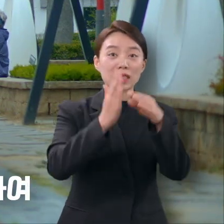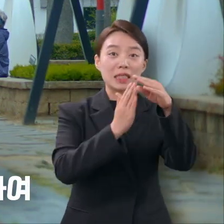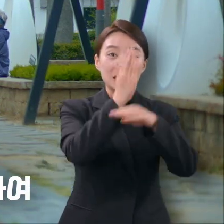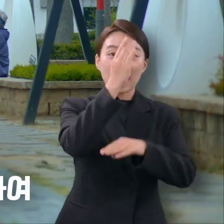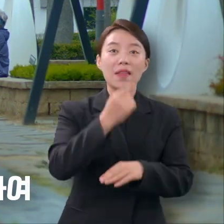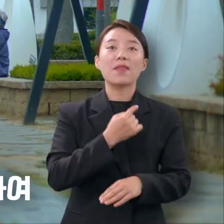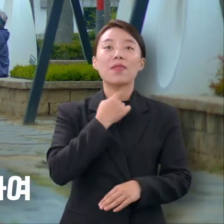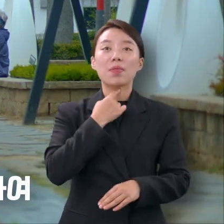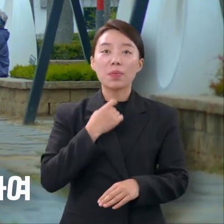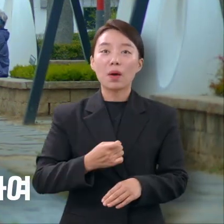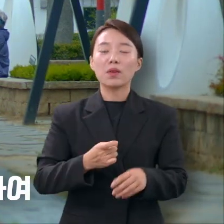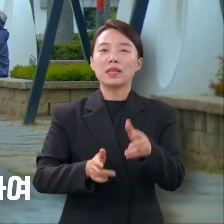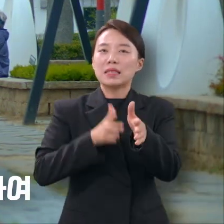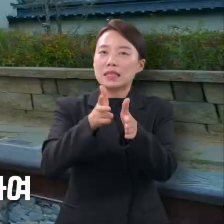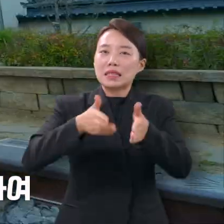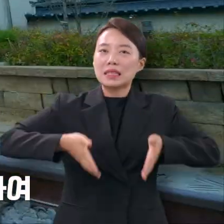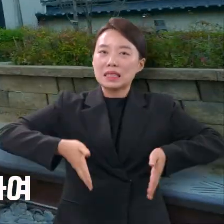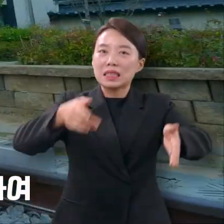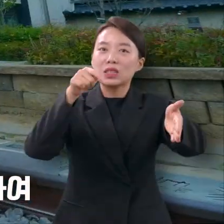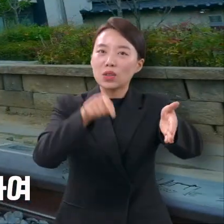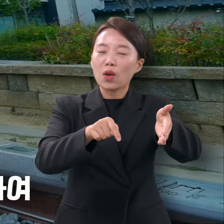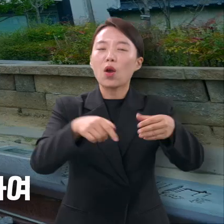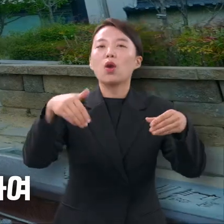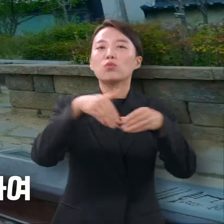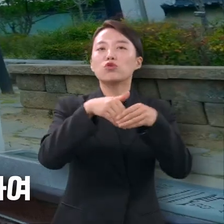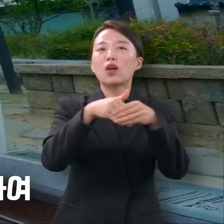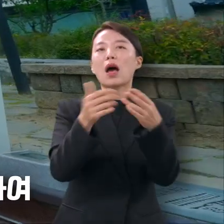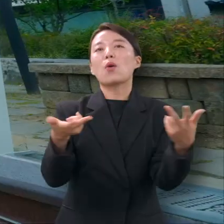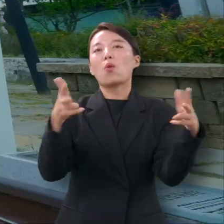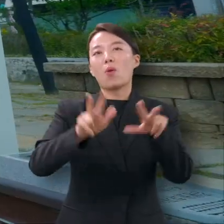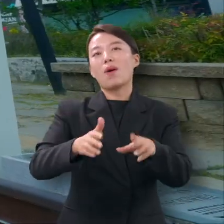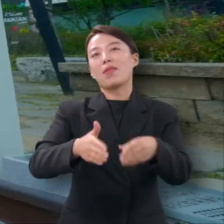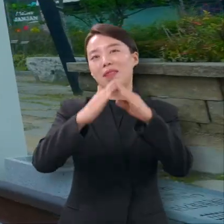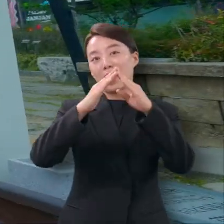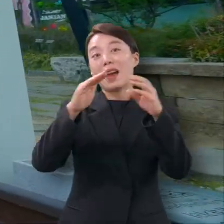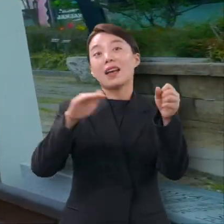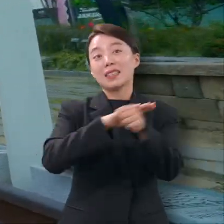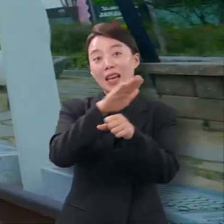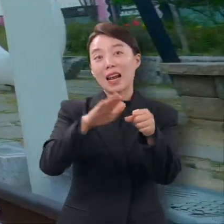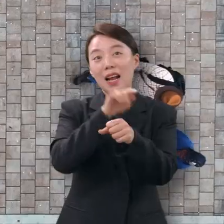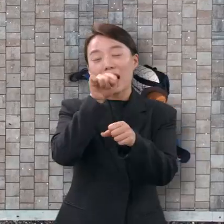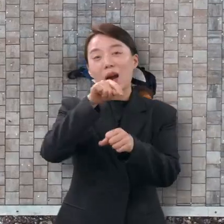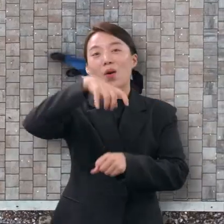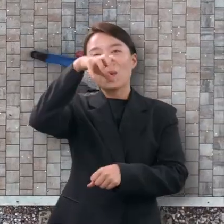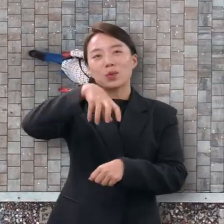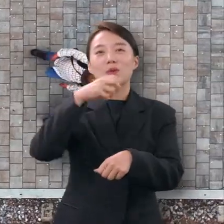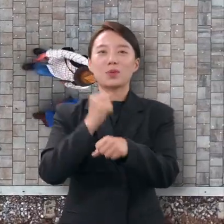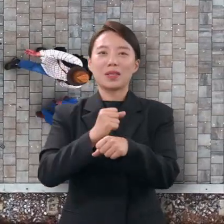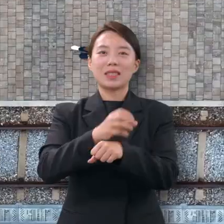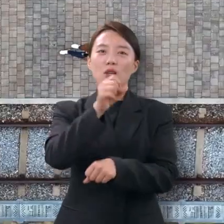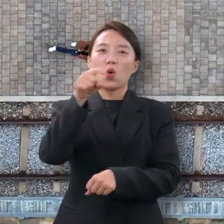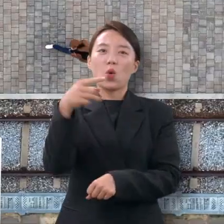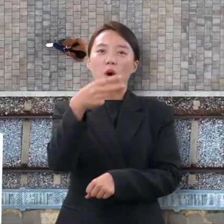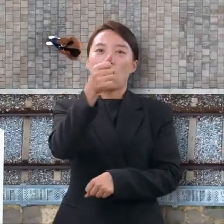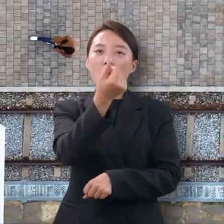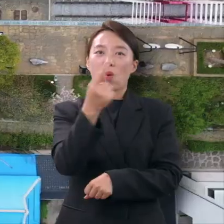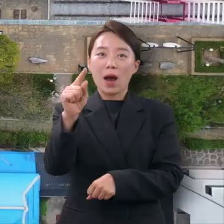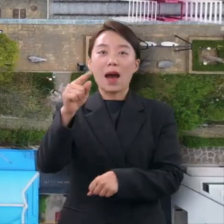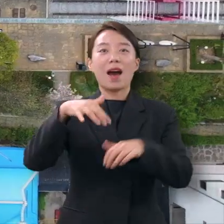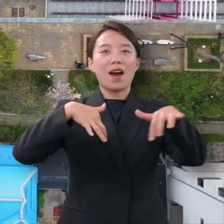도심을 지나던 폐철도 부지에 문화, 공원 시설을 조성하여 사랑의 성지로 다시 태어난 월화거리.